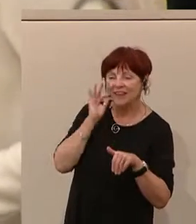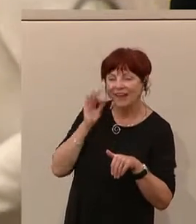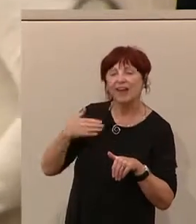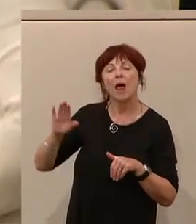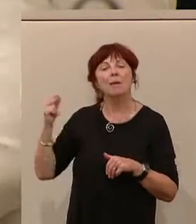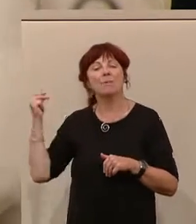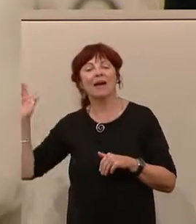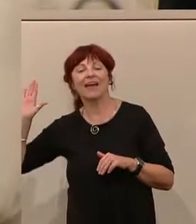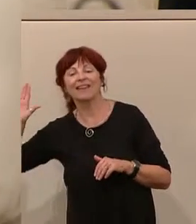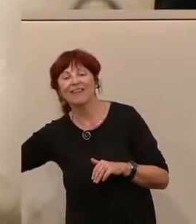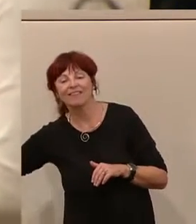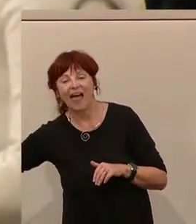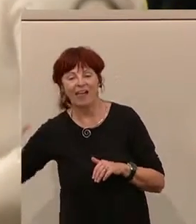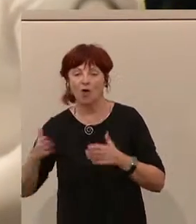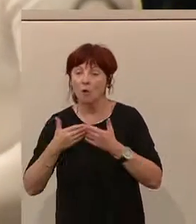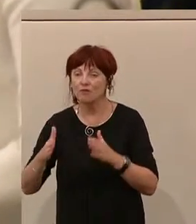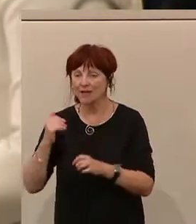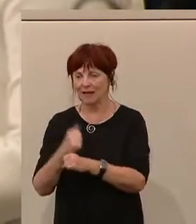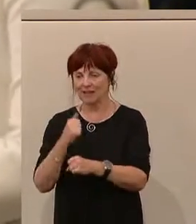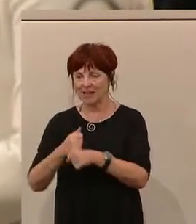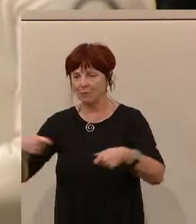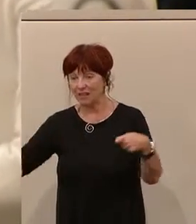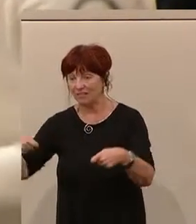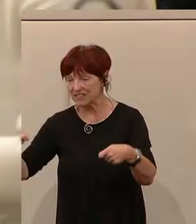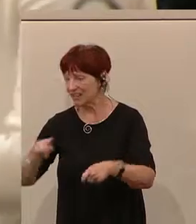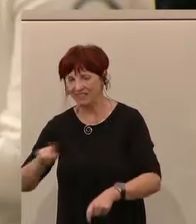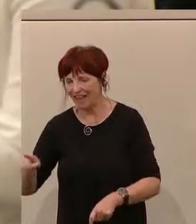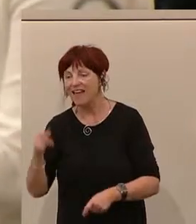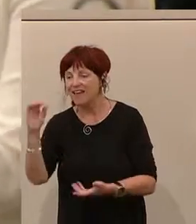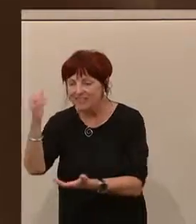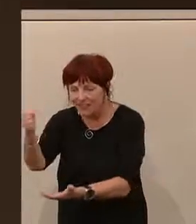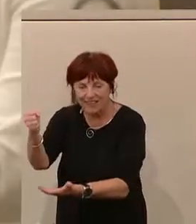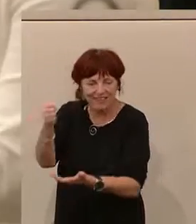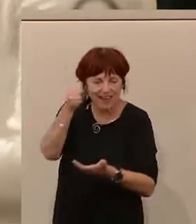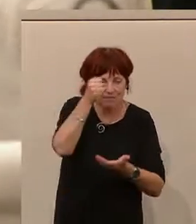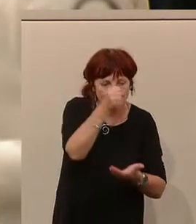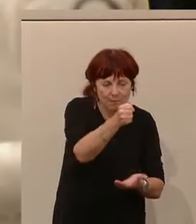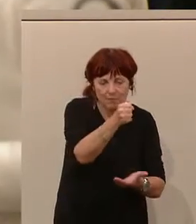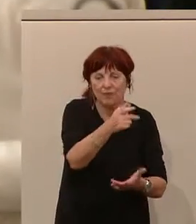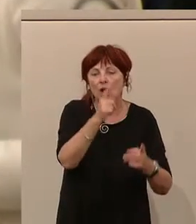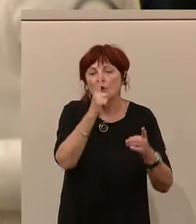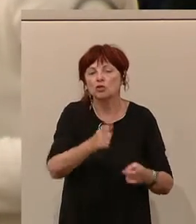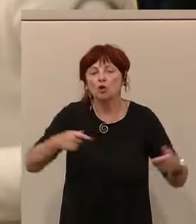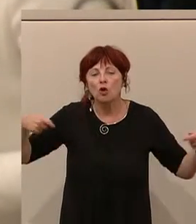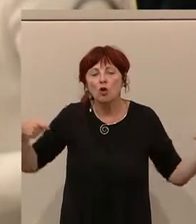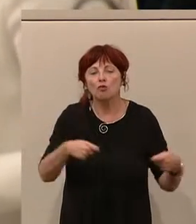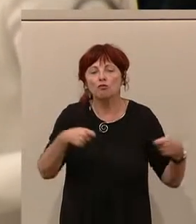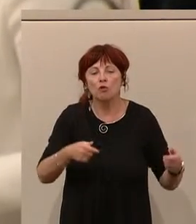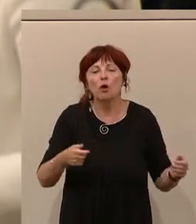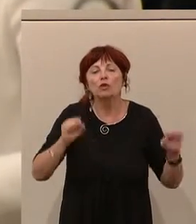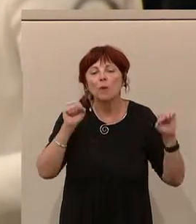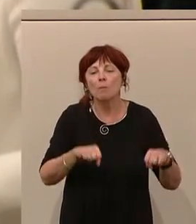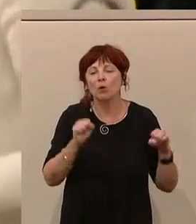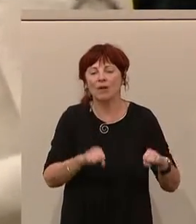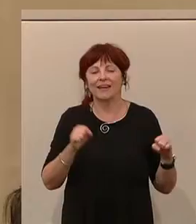Ihre Öffentlichkeitsarbeit zu investieren, schlage ich vor, das Geld zu nehmen, in die Vermarktung von Fördermöglichkeiten für Start-ups